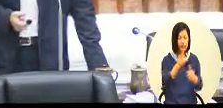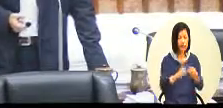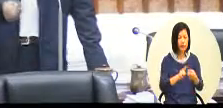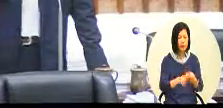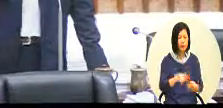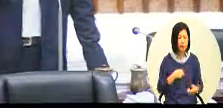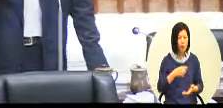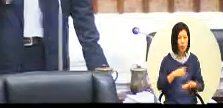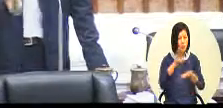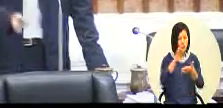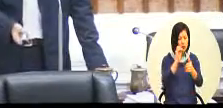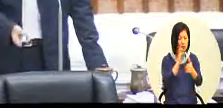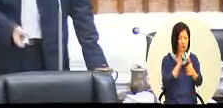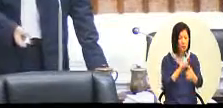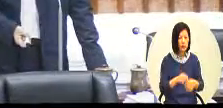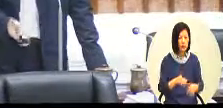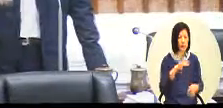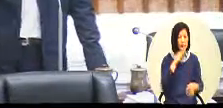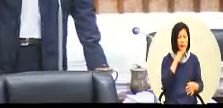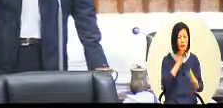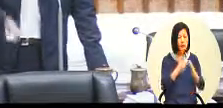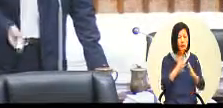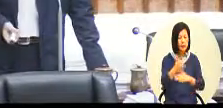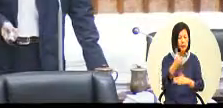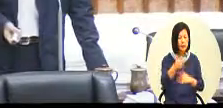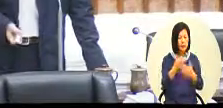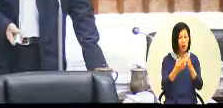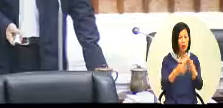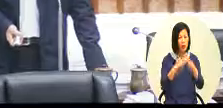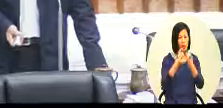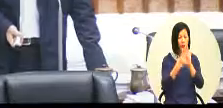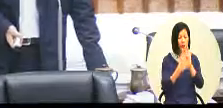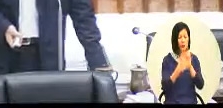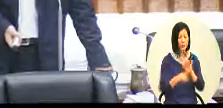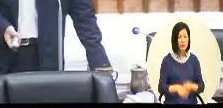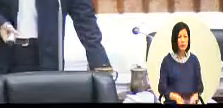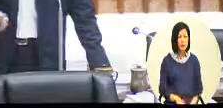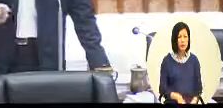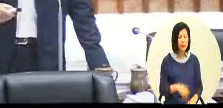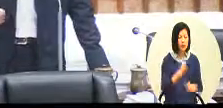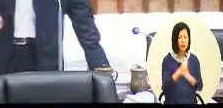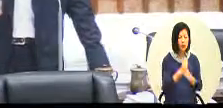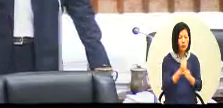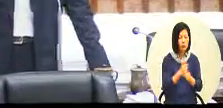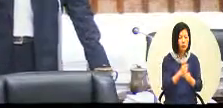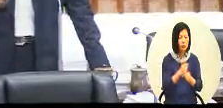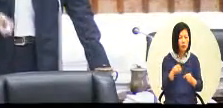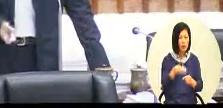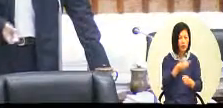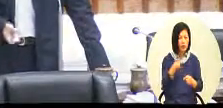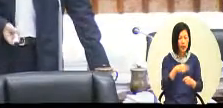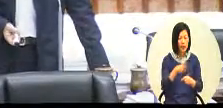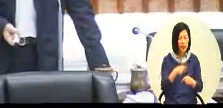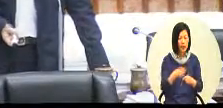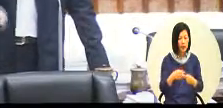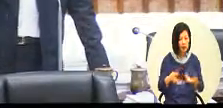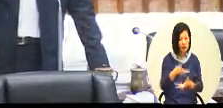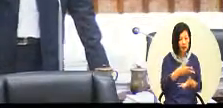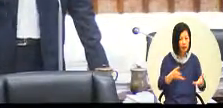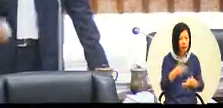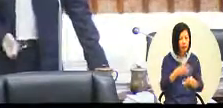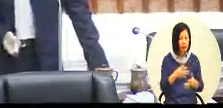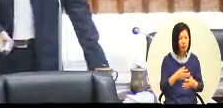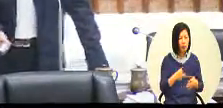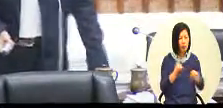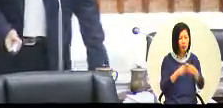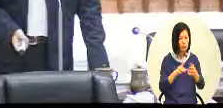议待会我会请市长答复这个你们怎么样做一个合纵连横，由你来做主导请